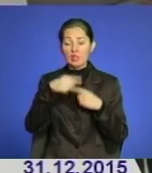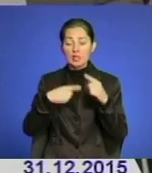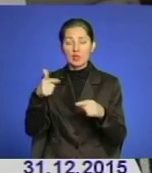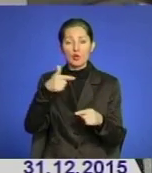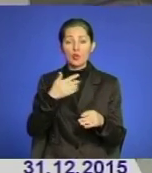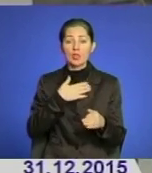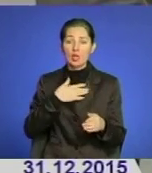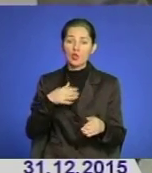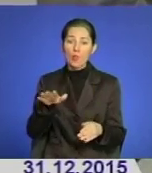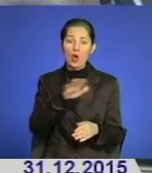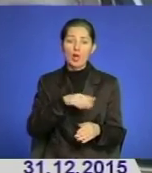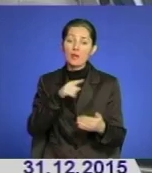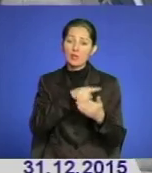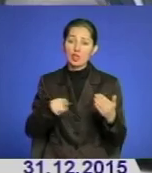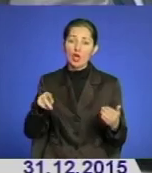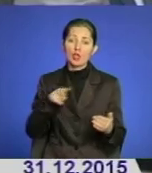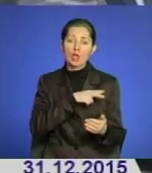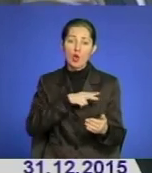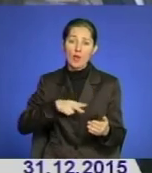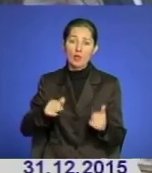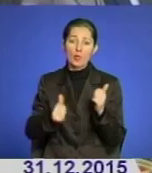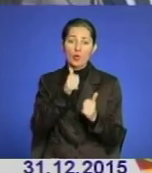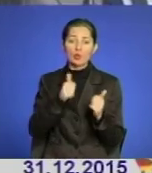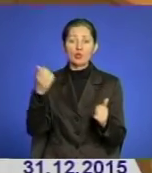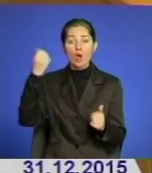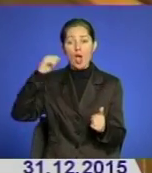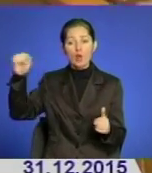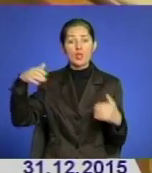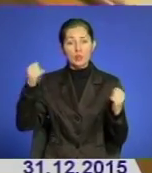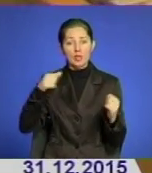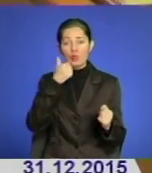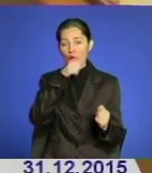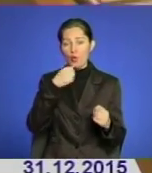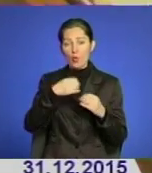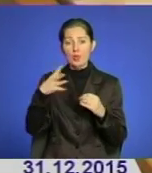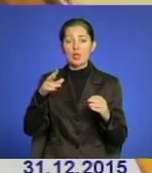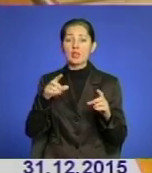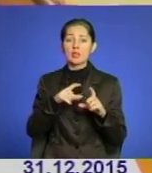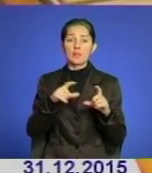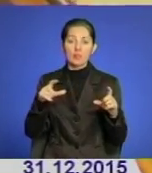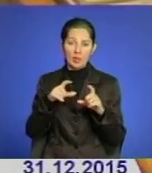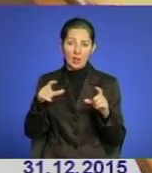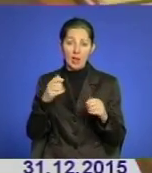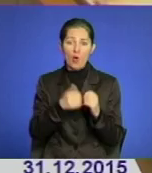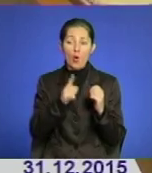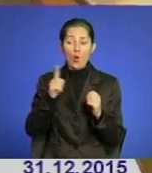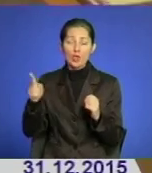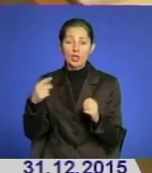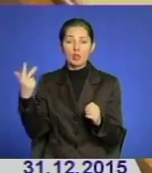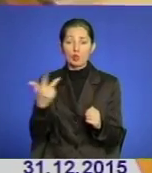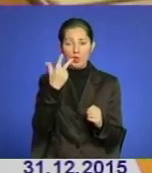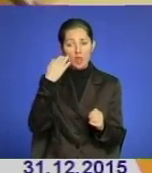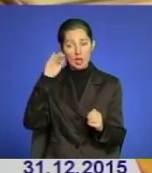краї відзначають лауреатів конкурсу «Герої спортивного року». 15 номінацій, у кожній трійка кращих спортсменів,